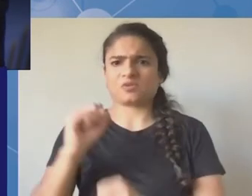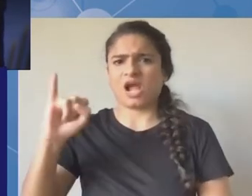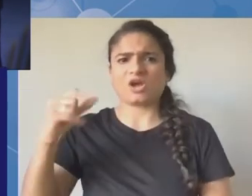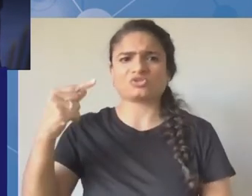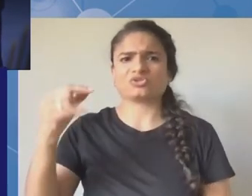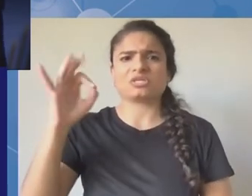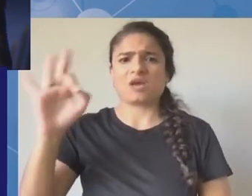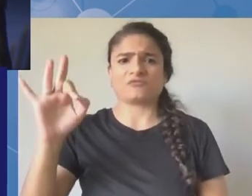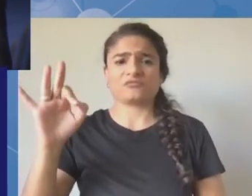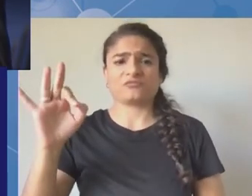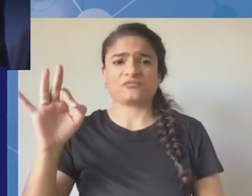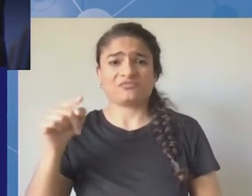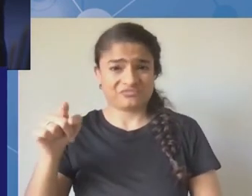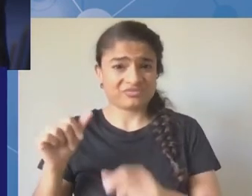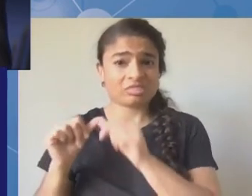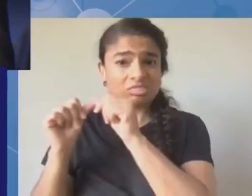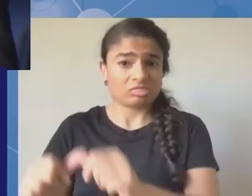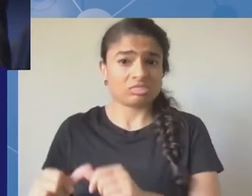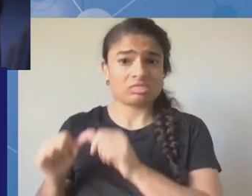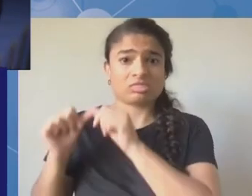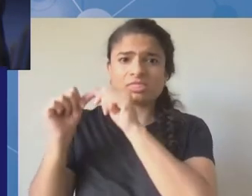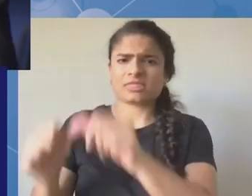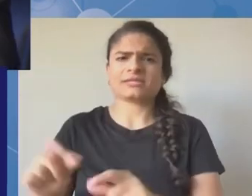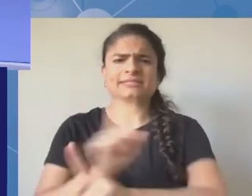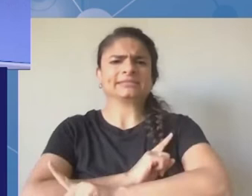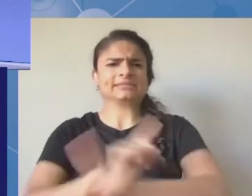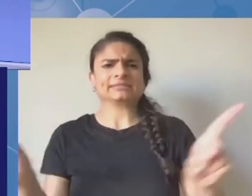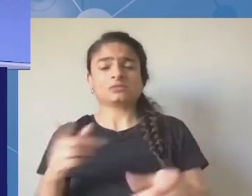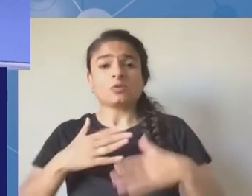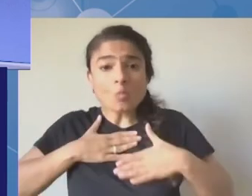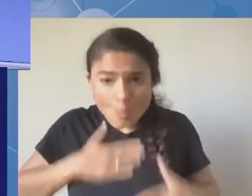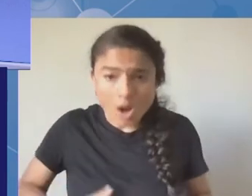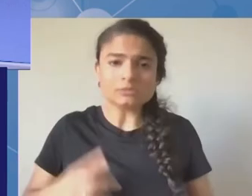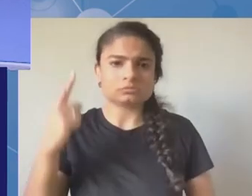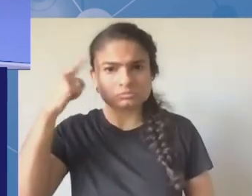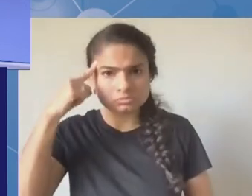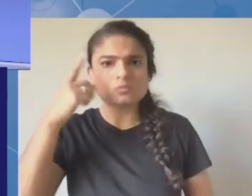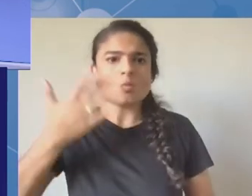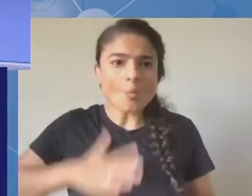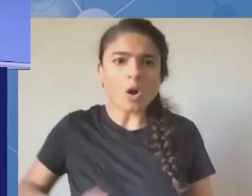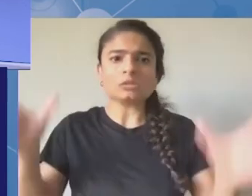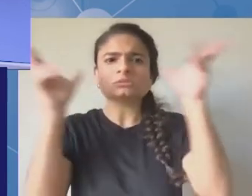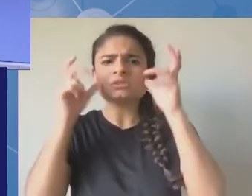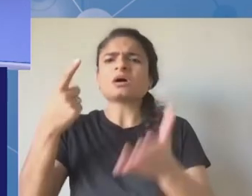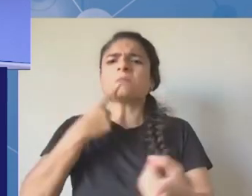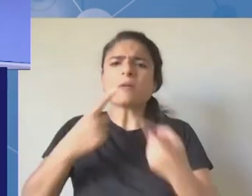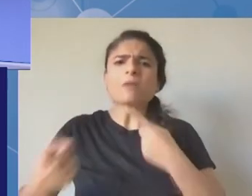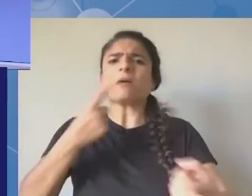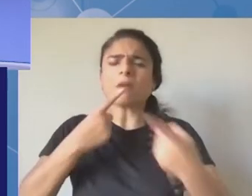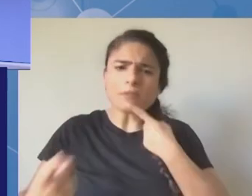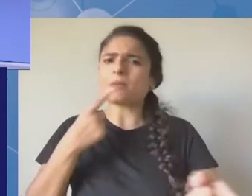أن تكون الإصدارات إذا كان يجب علينا أن يكون هذا المنتدى يجب